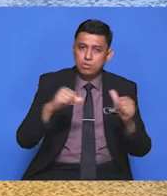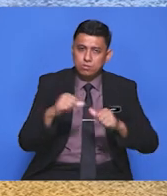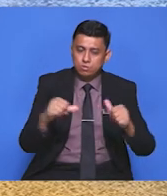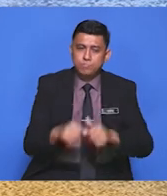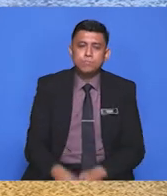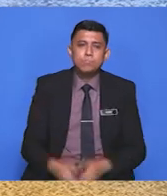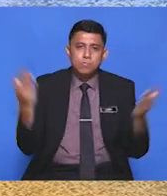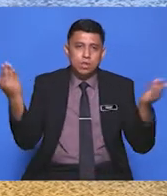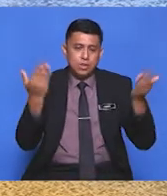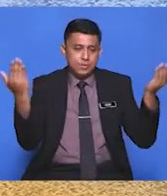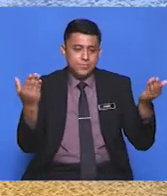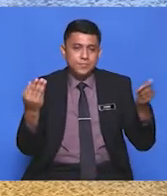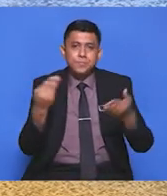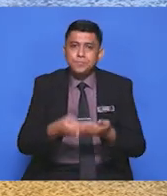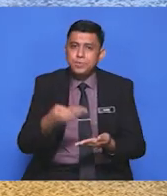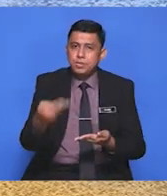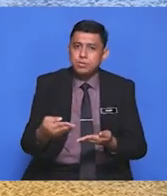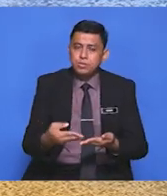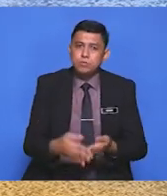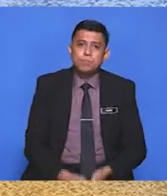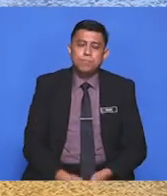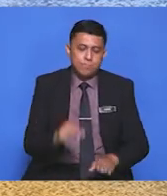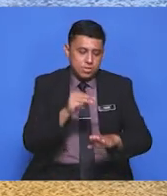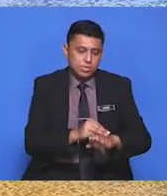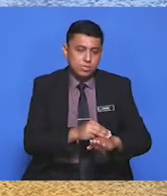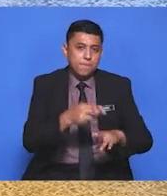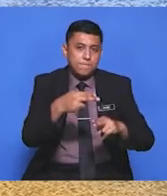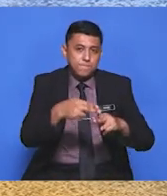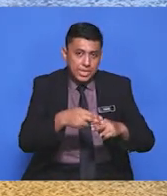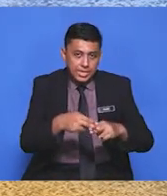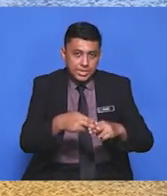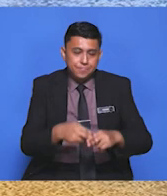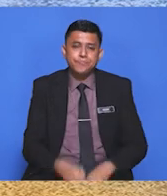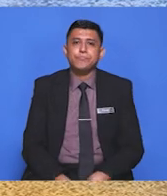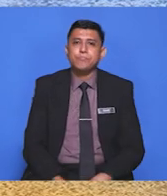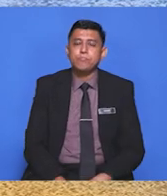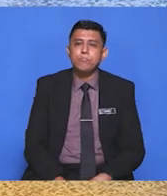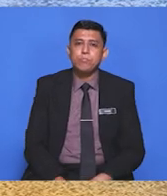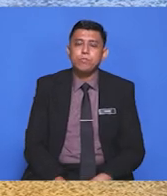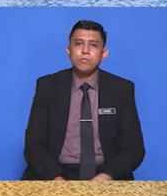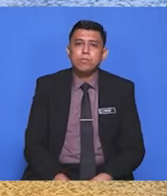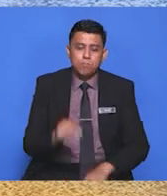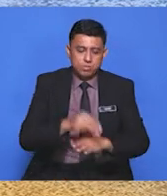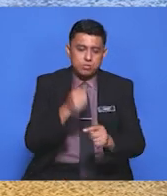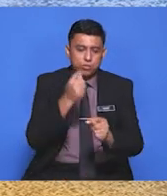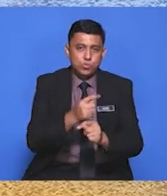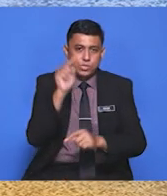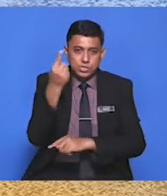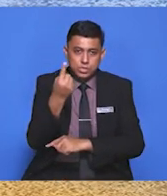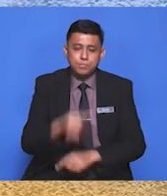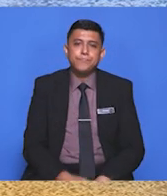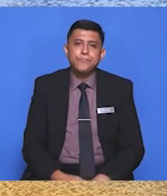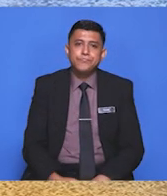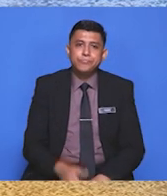aktiviti untuk menggalakkan pembelian jangka pendek, pembelian pada masa-masa tertentu. Antara